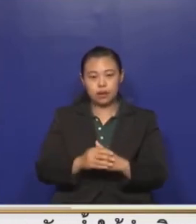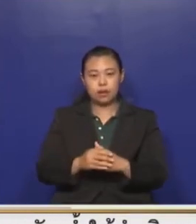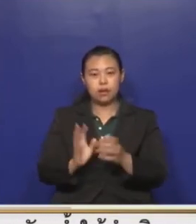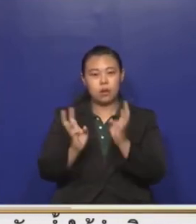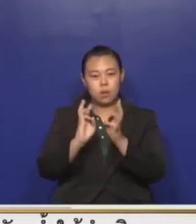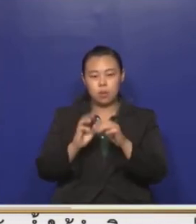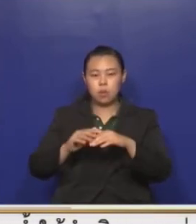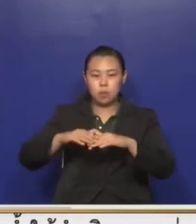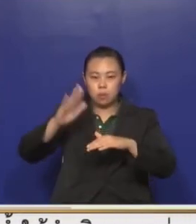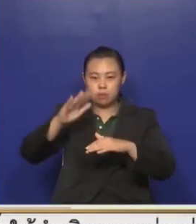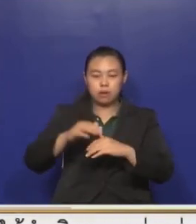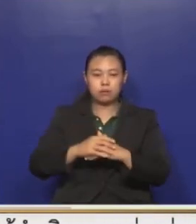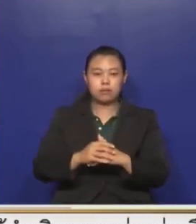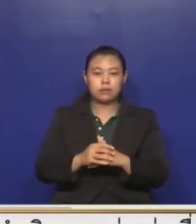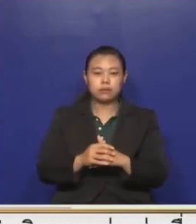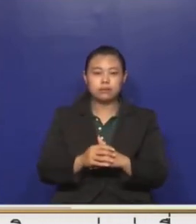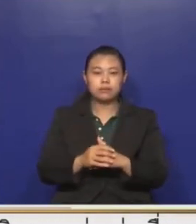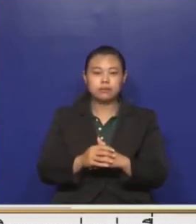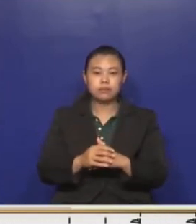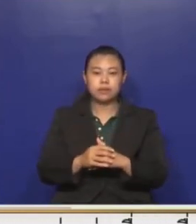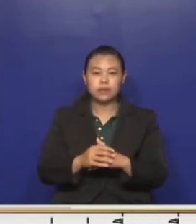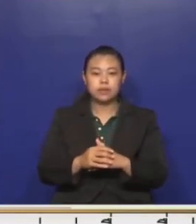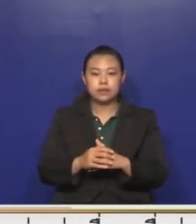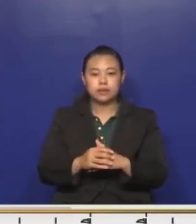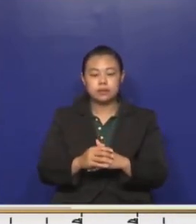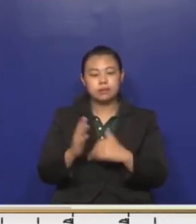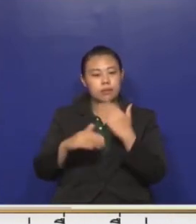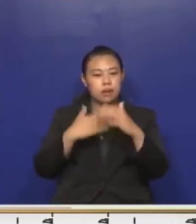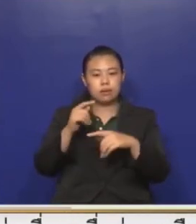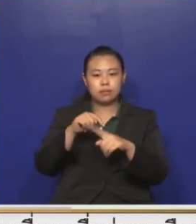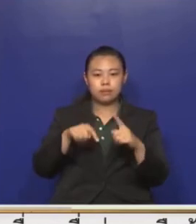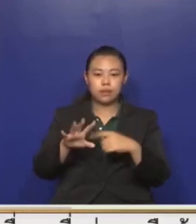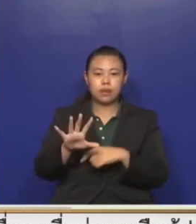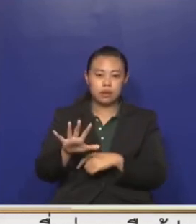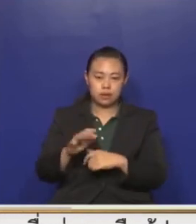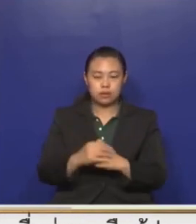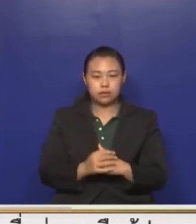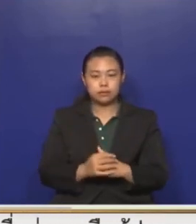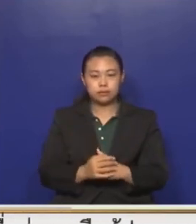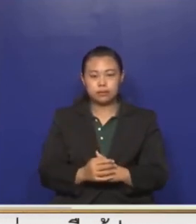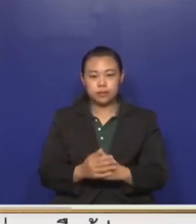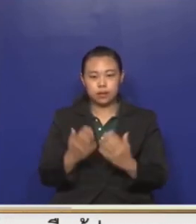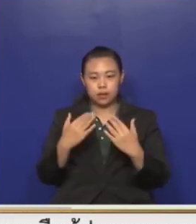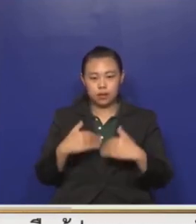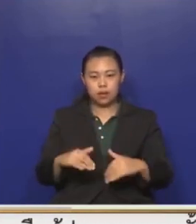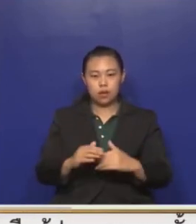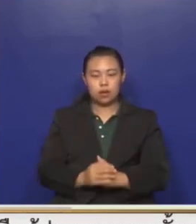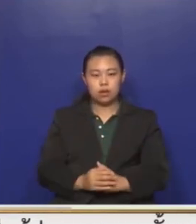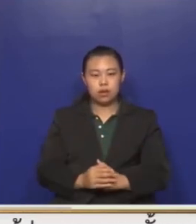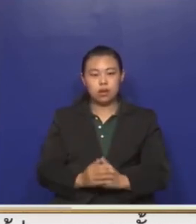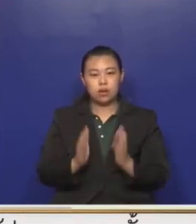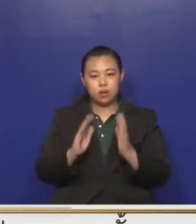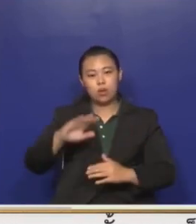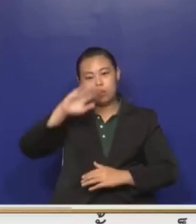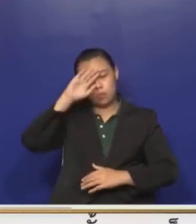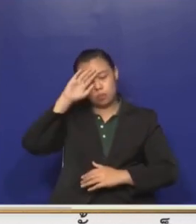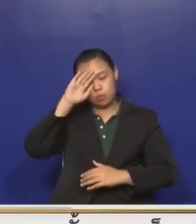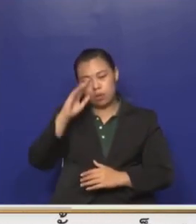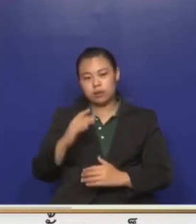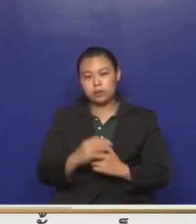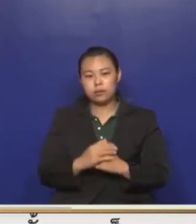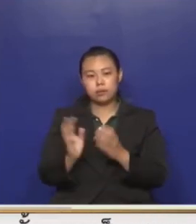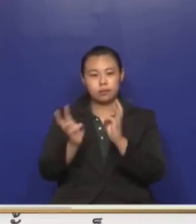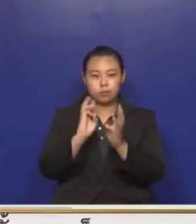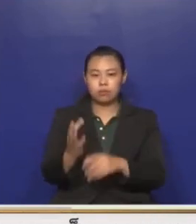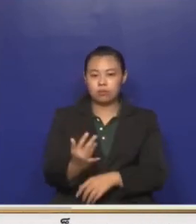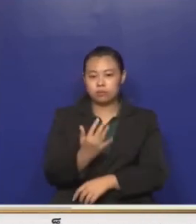เราทำดีข้ประมาณ 5%หัี้ในส่วของผู้ป่วยจานผู้ปวยทลดลงต้องขออนิad รบเปกบ้านเราเดยจะรบปสารกักทวสันะ